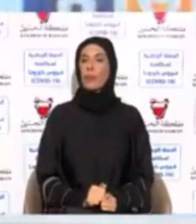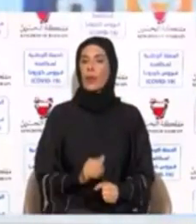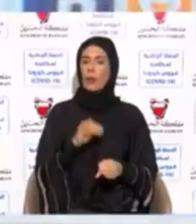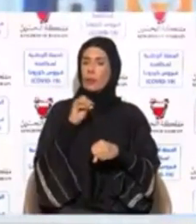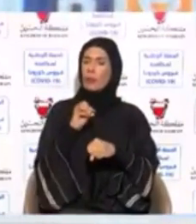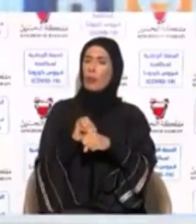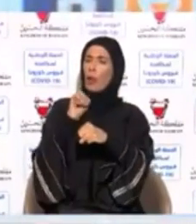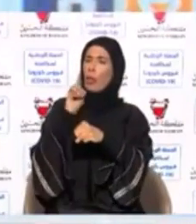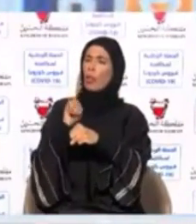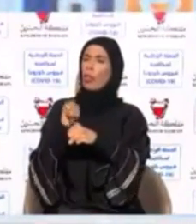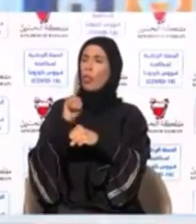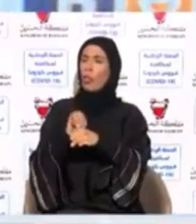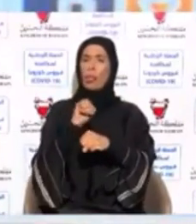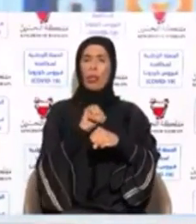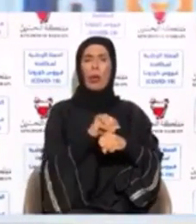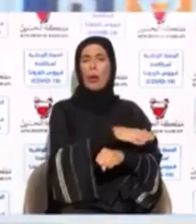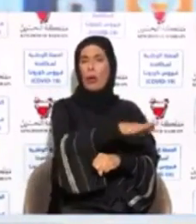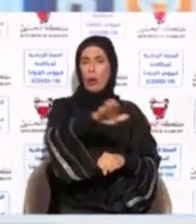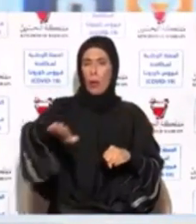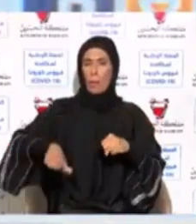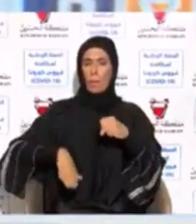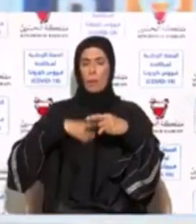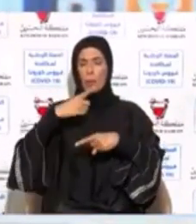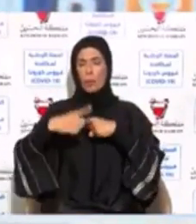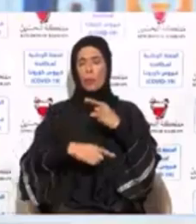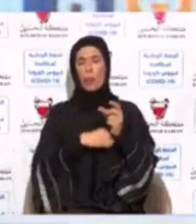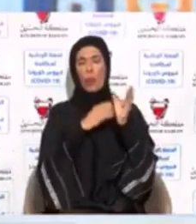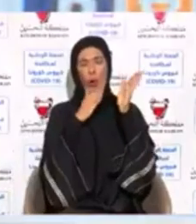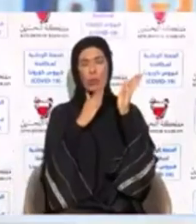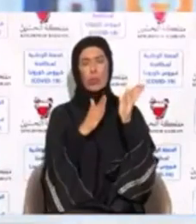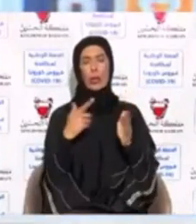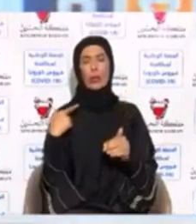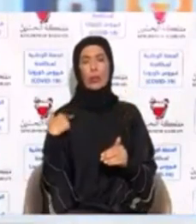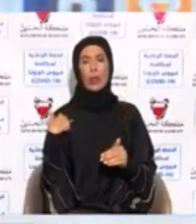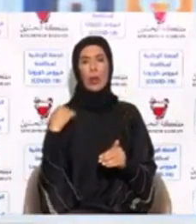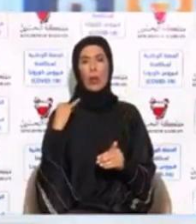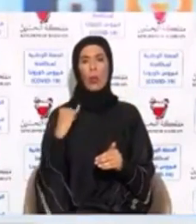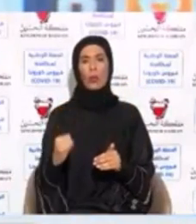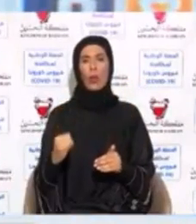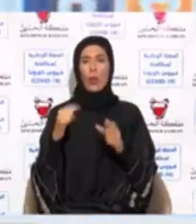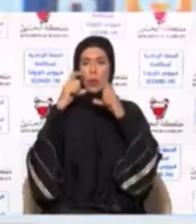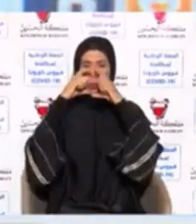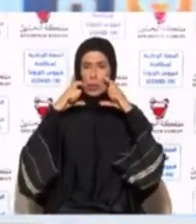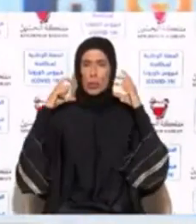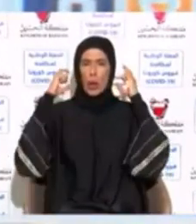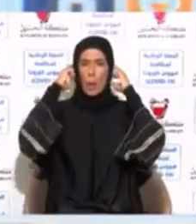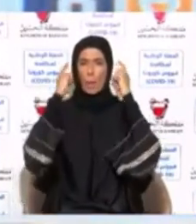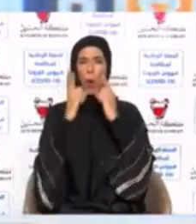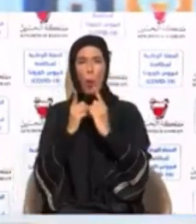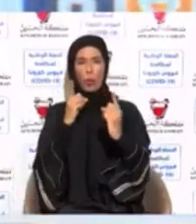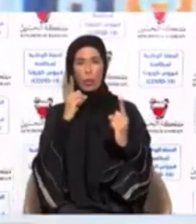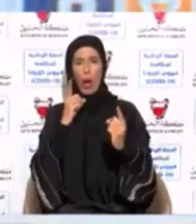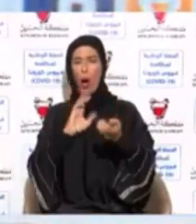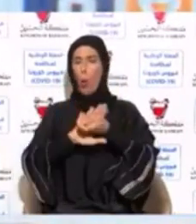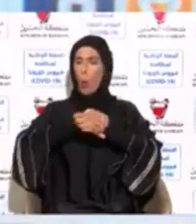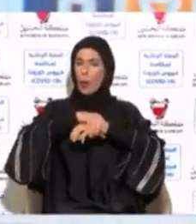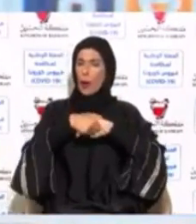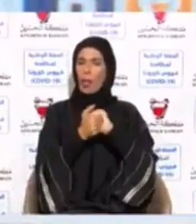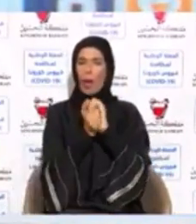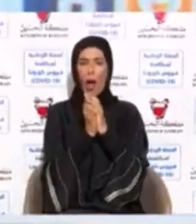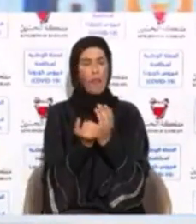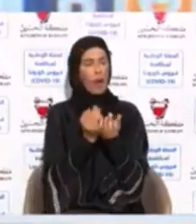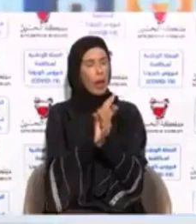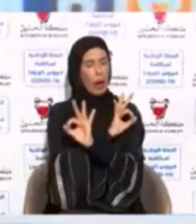نحث الجميع لمواصلة الالتزام بعزم بالتدابير الوقائية والإجراءات